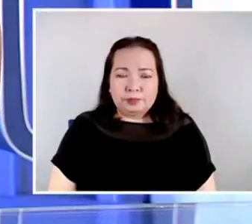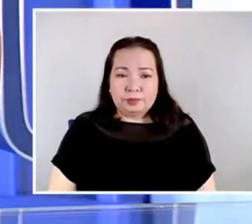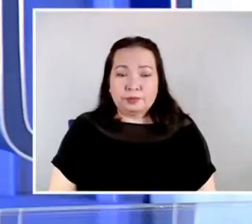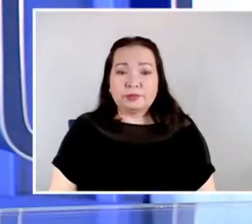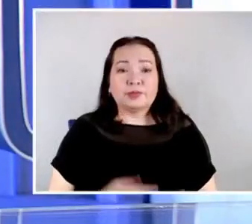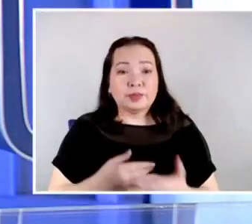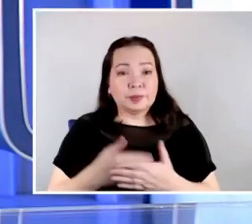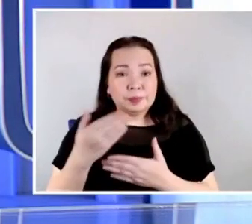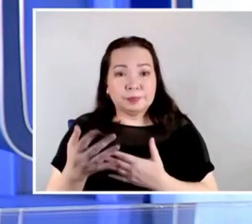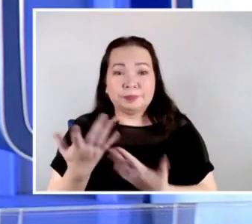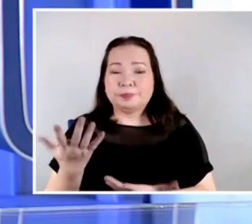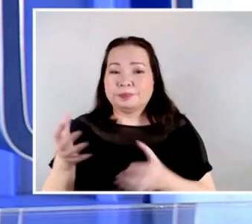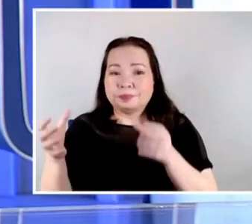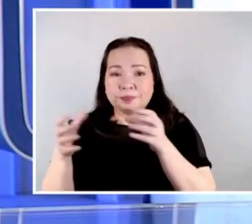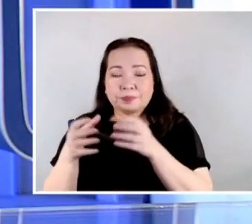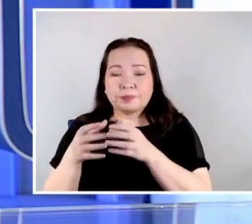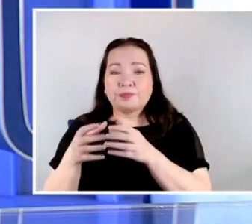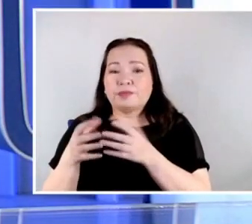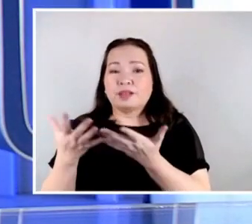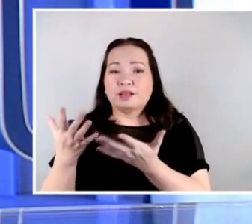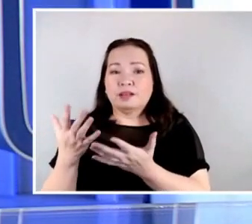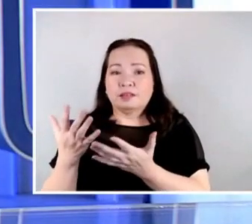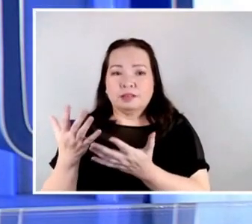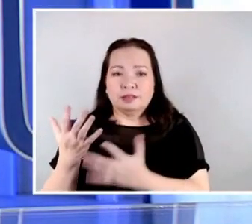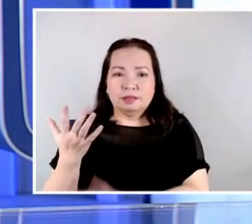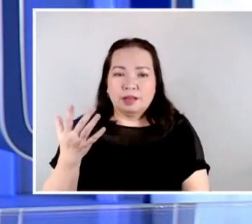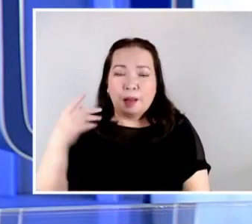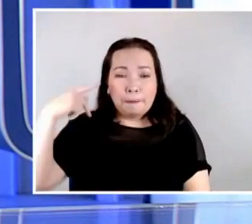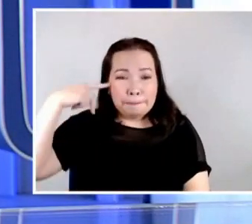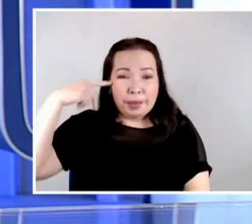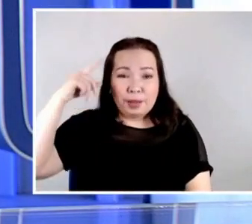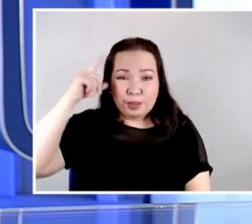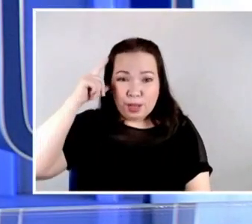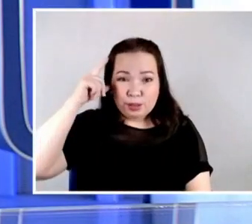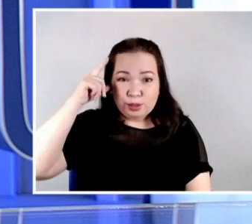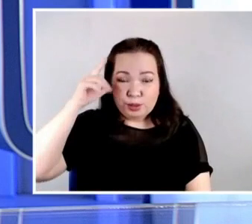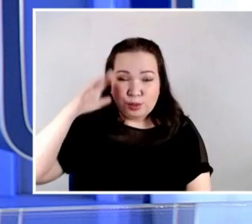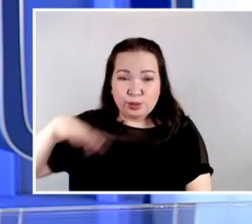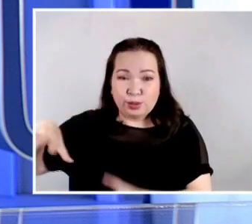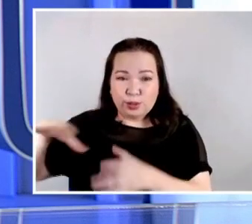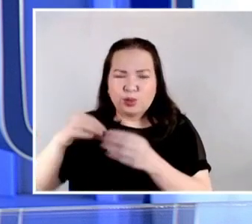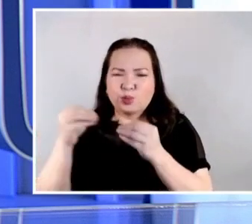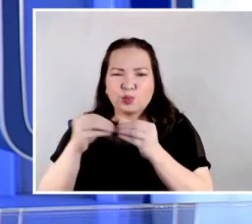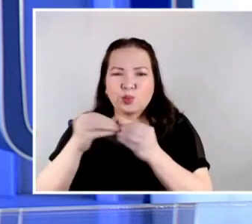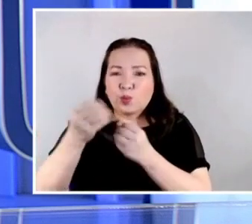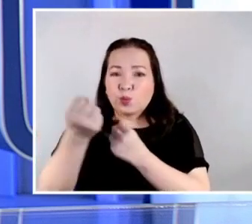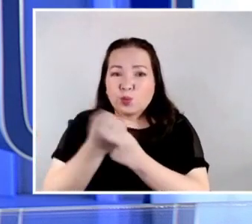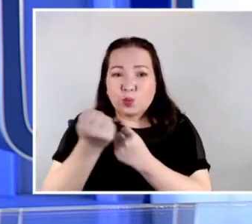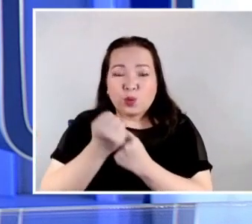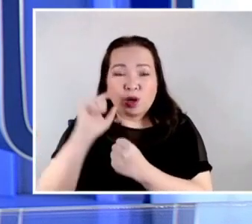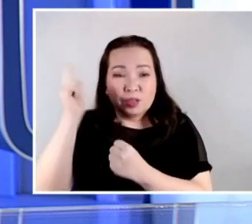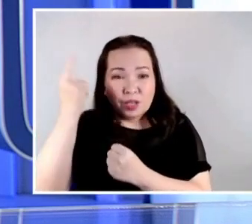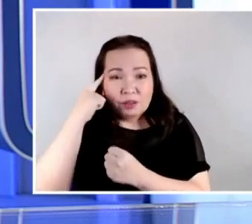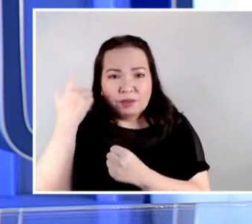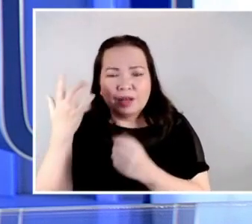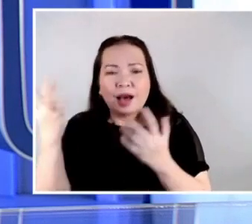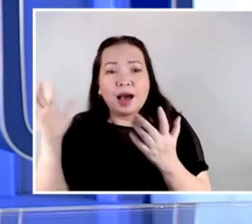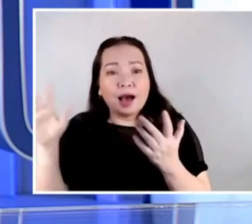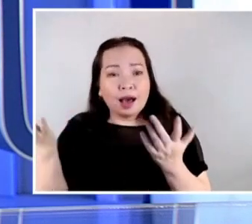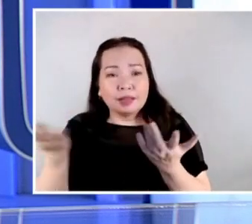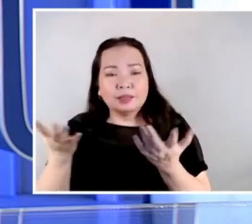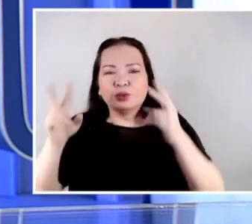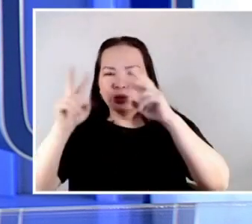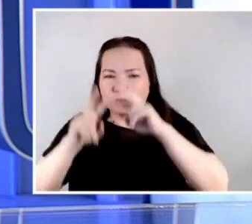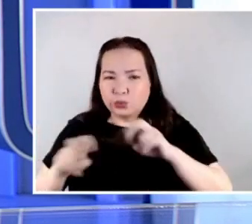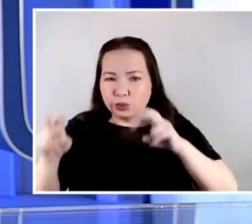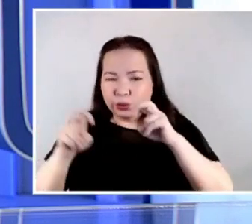Isusulong ni Partido Reforma Presidential Candidate Panfilo Lacson ang dagdag na suporta ng gobyerno sa pagsasaliksik at